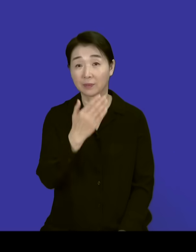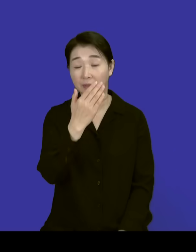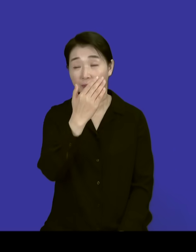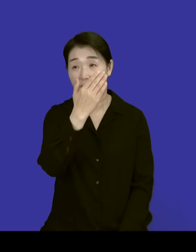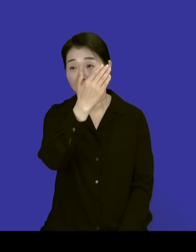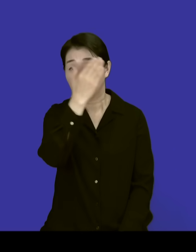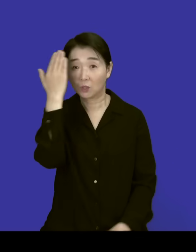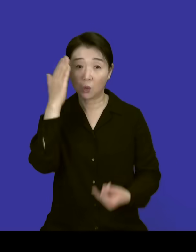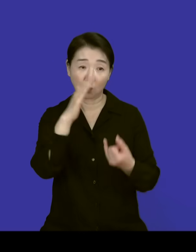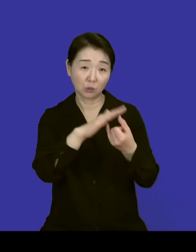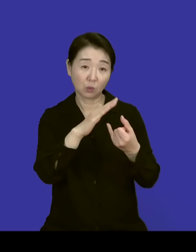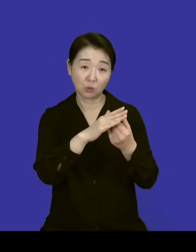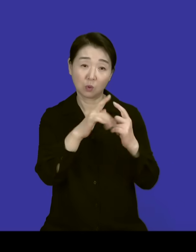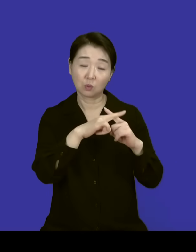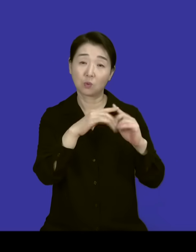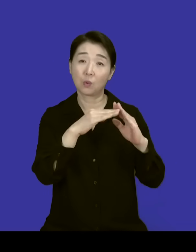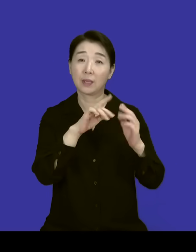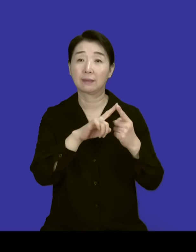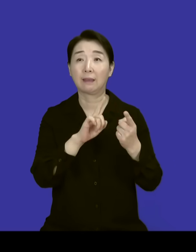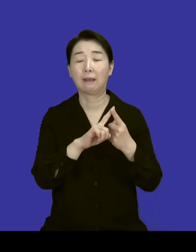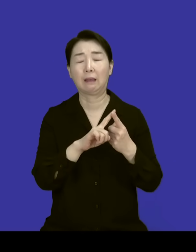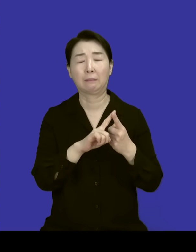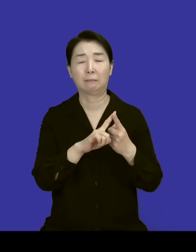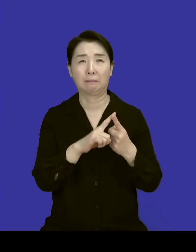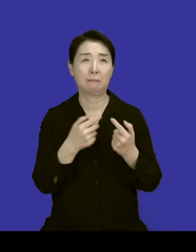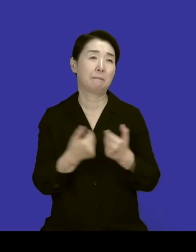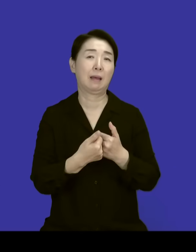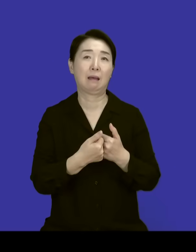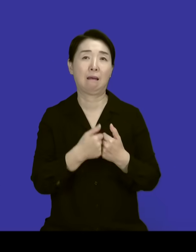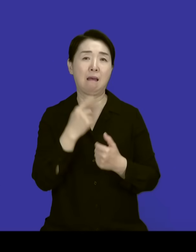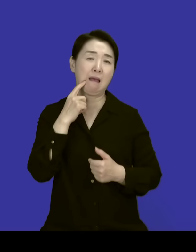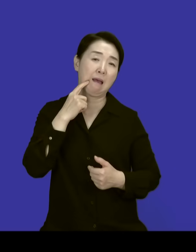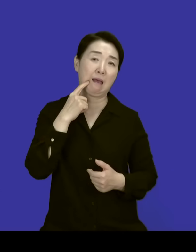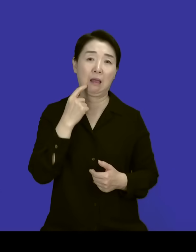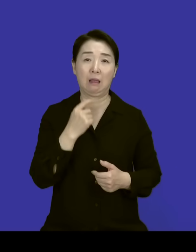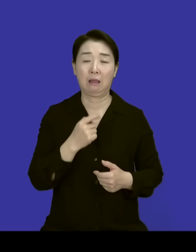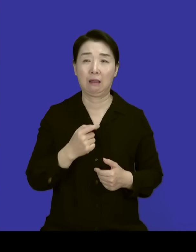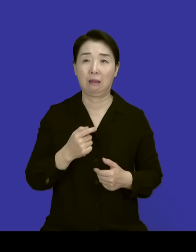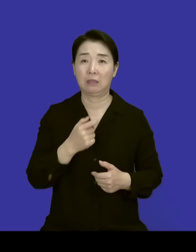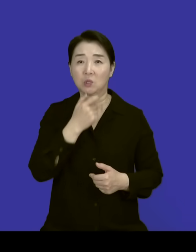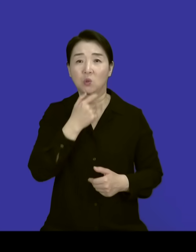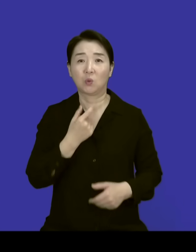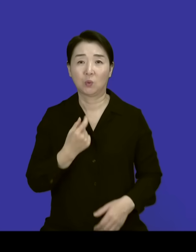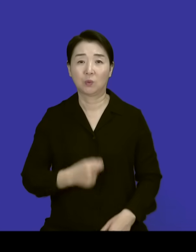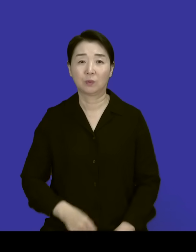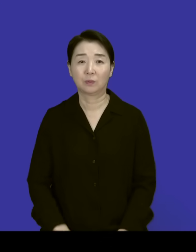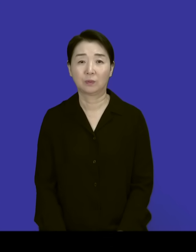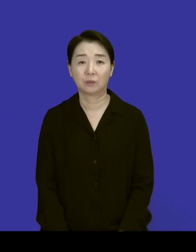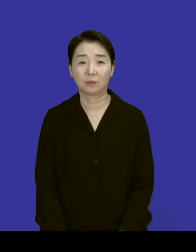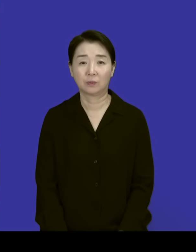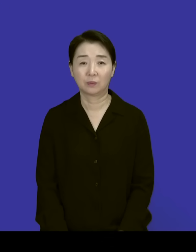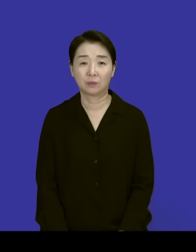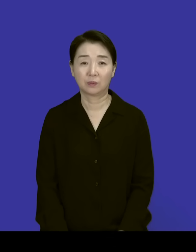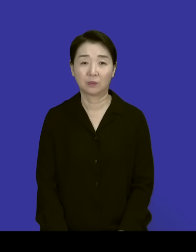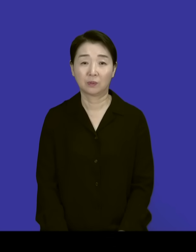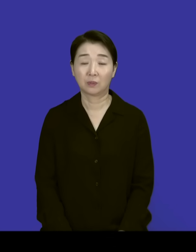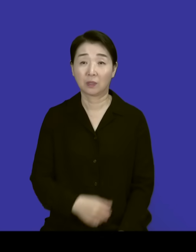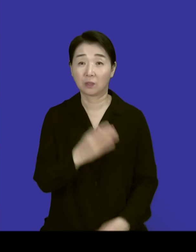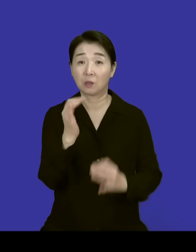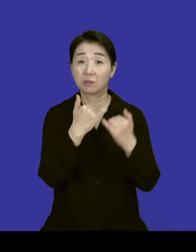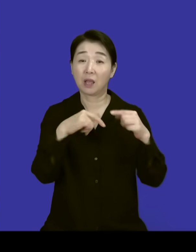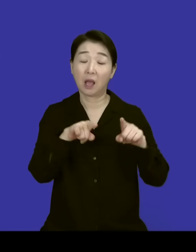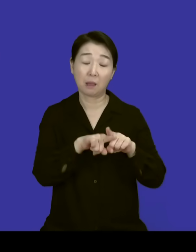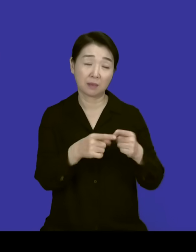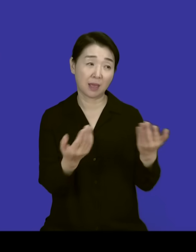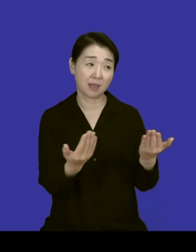청소년들 사실은 이 교회에 대한 그게 좀 너무 세더라고요. 반감이. 네. 네네. 저도 이제 뭐 젊은 친구들 작업도 해보고 하잖아요.